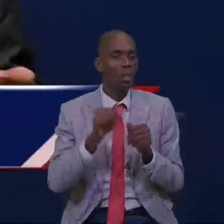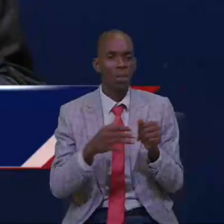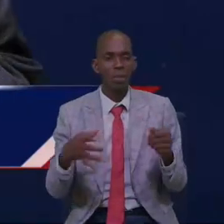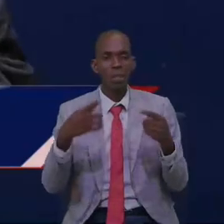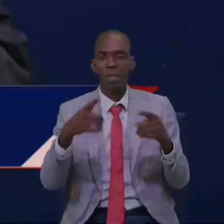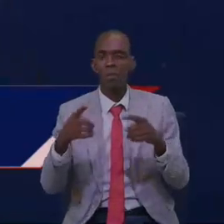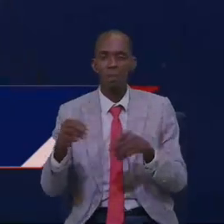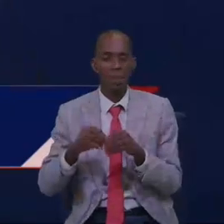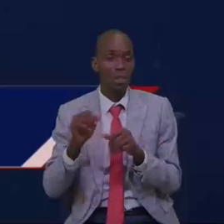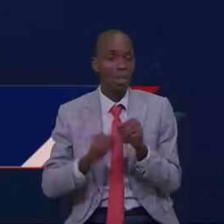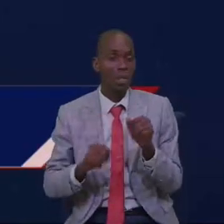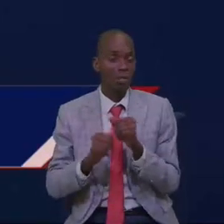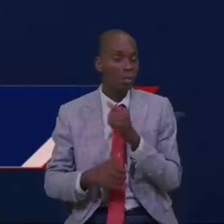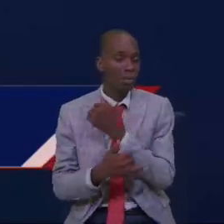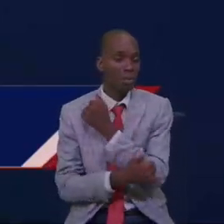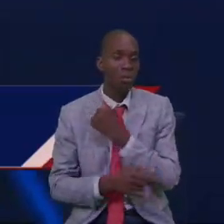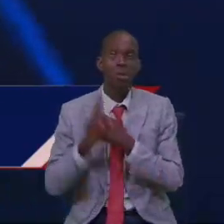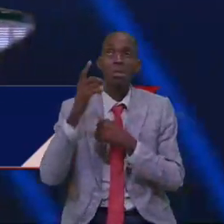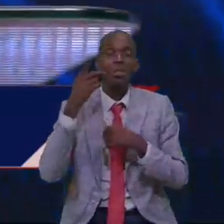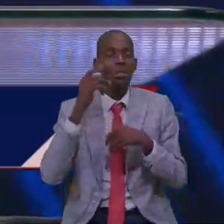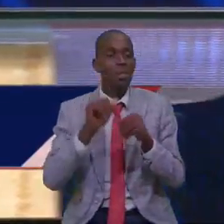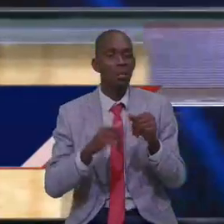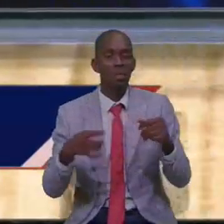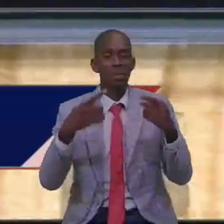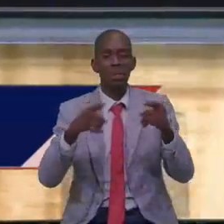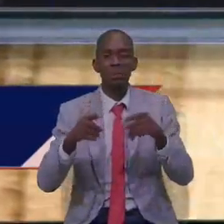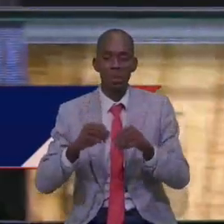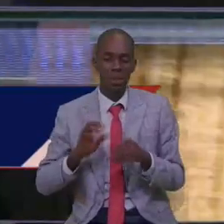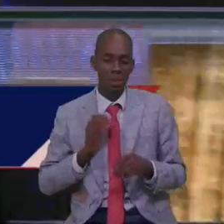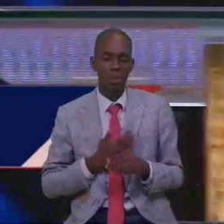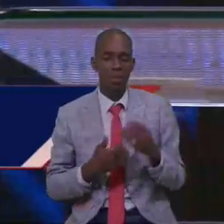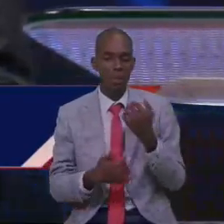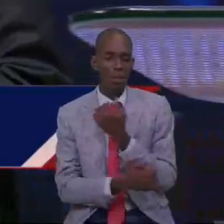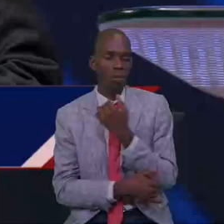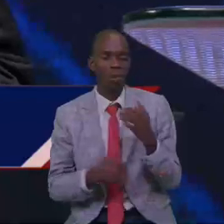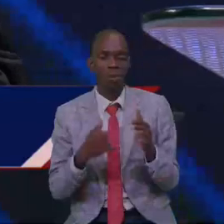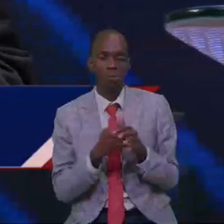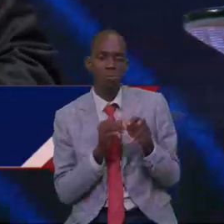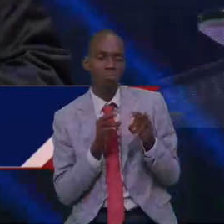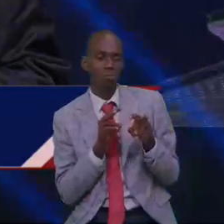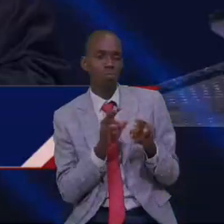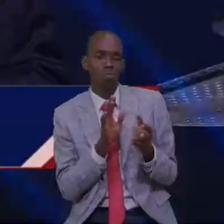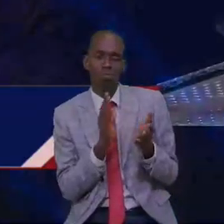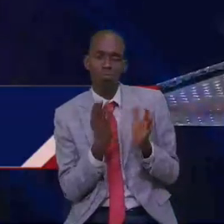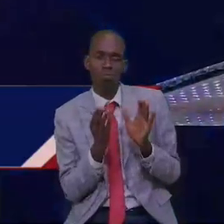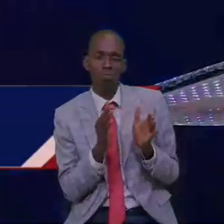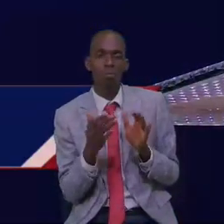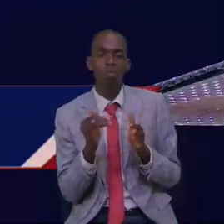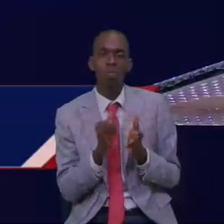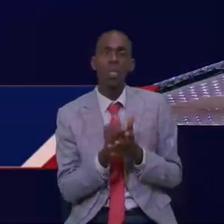se passe dans chaque pays. Il voit ce qui se passe dans notre pays ici. Et comme Dieu